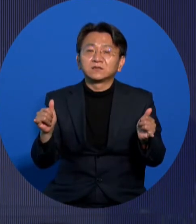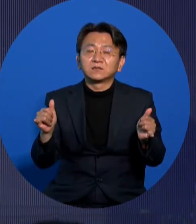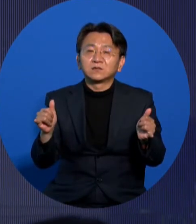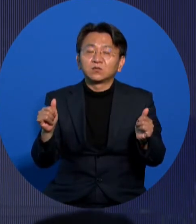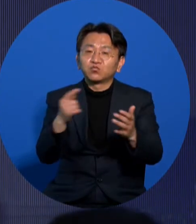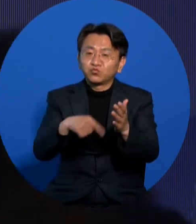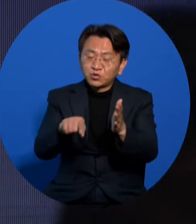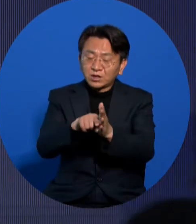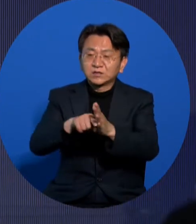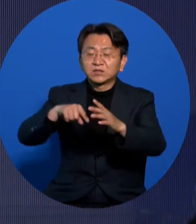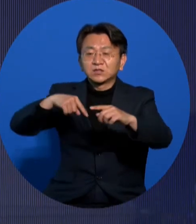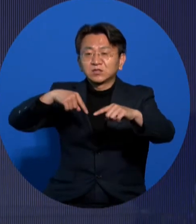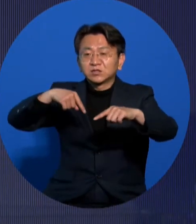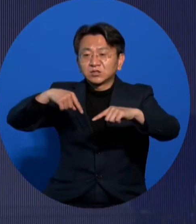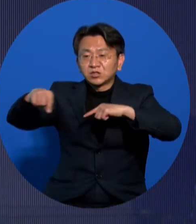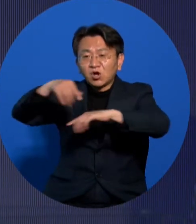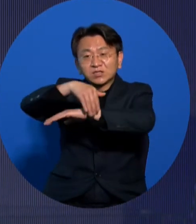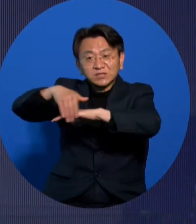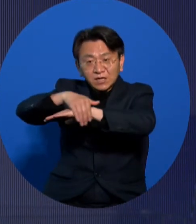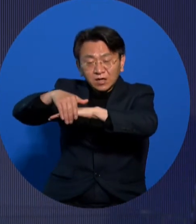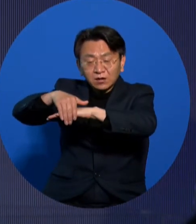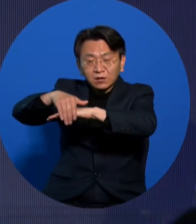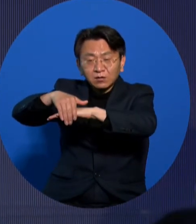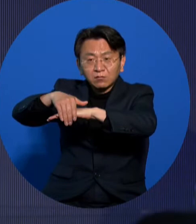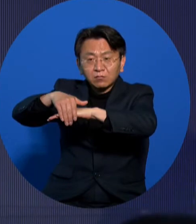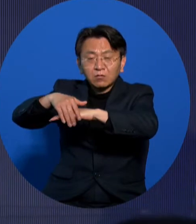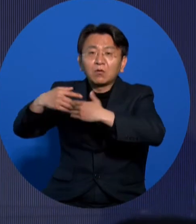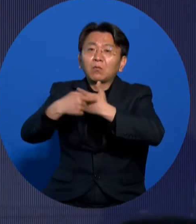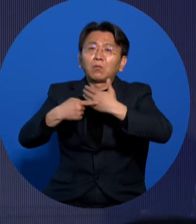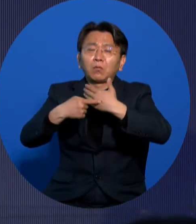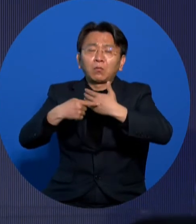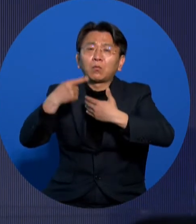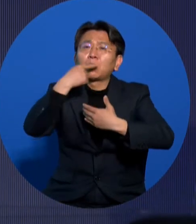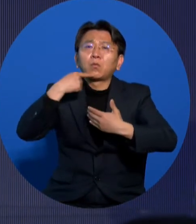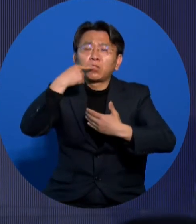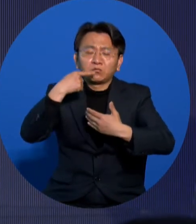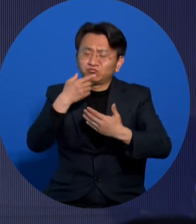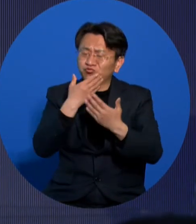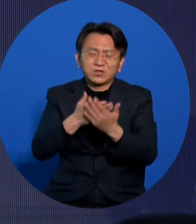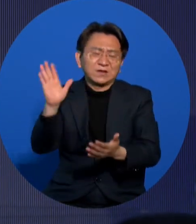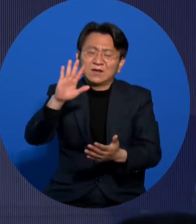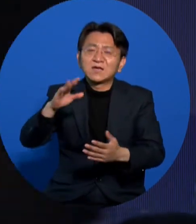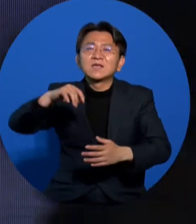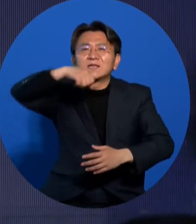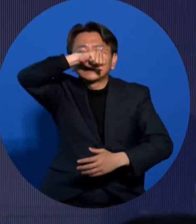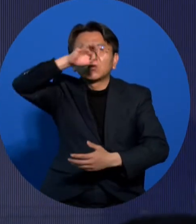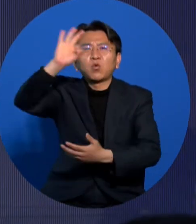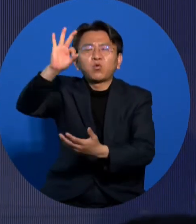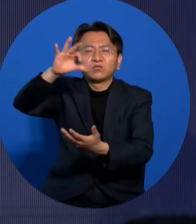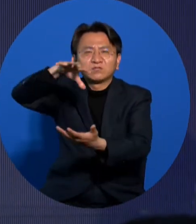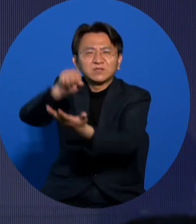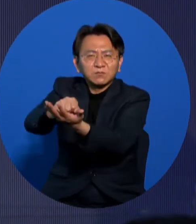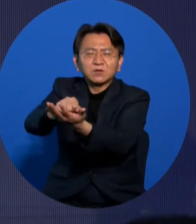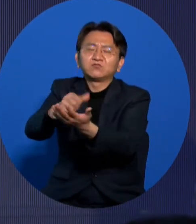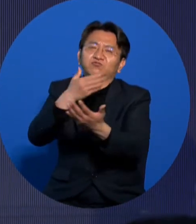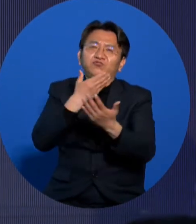정책이 예산 없이는 아무것도 없다는 그런 내용으로 우리가